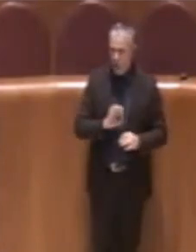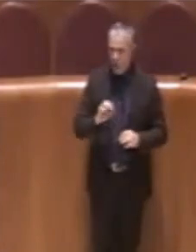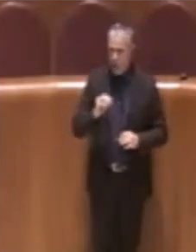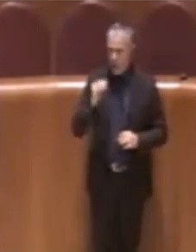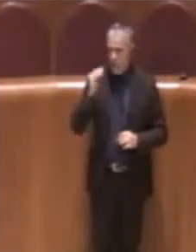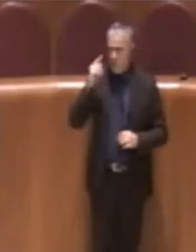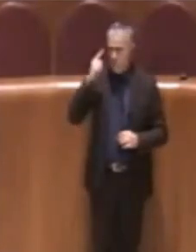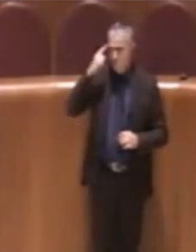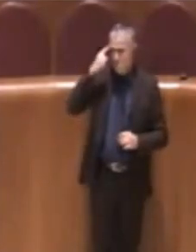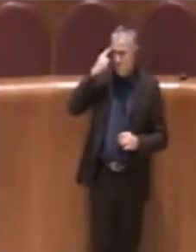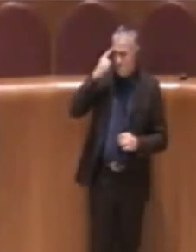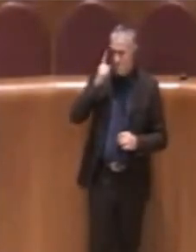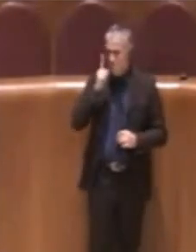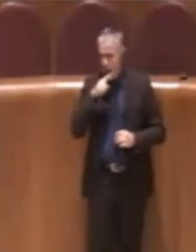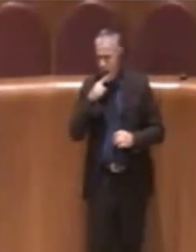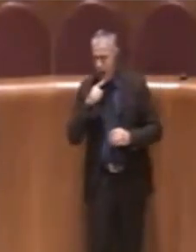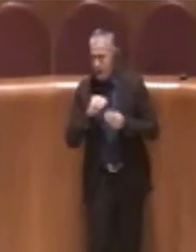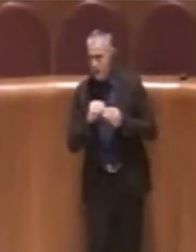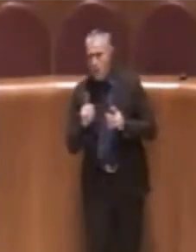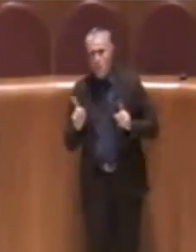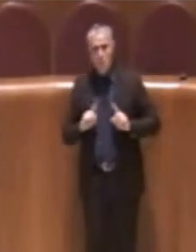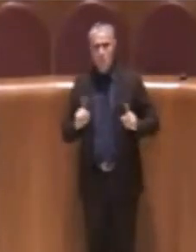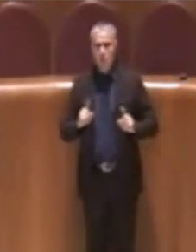non la volontà di risolvere i problemi. Consigliere